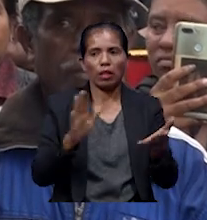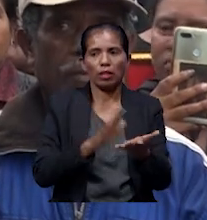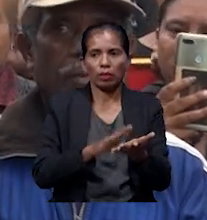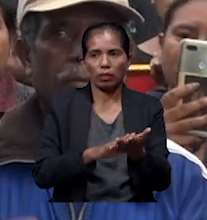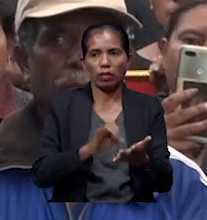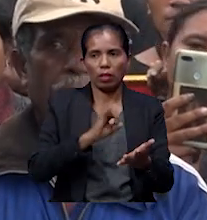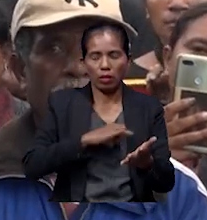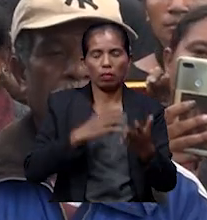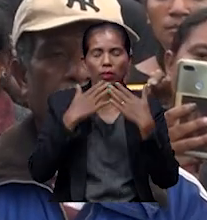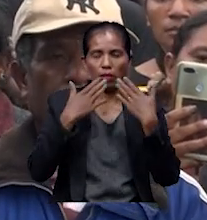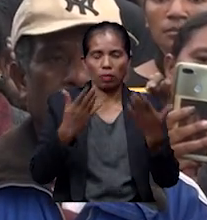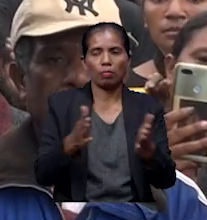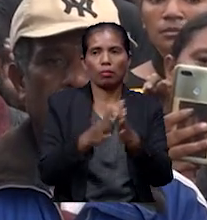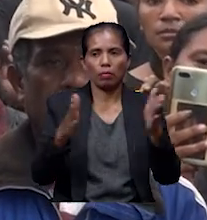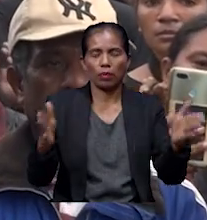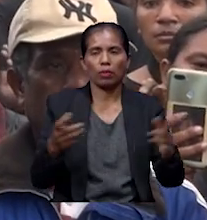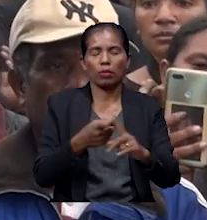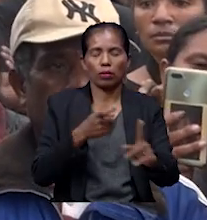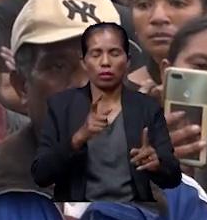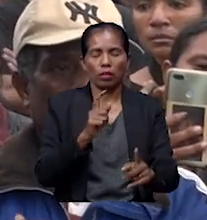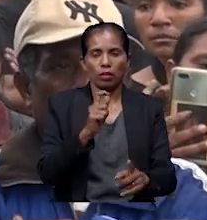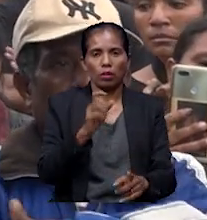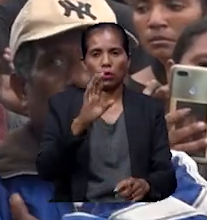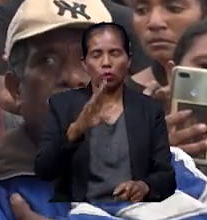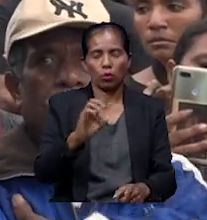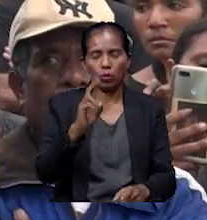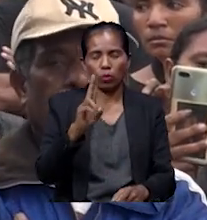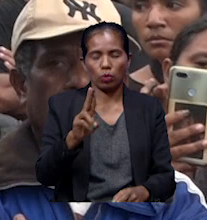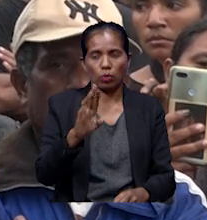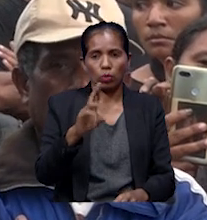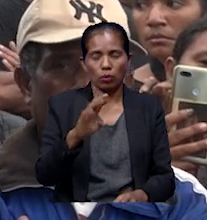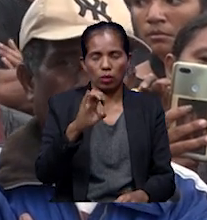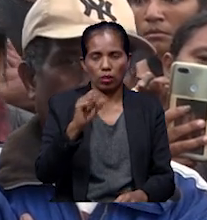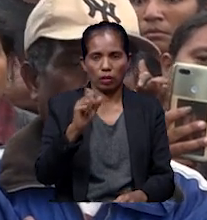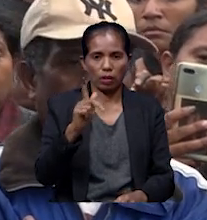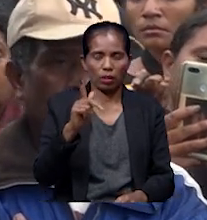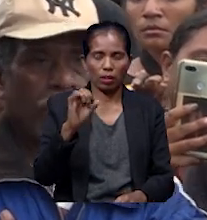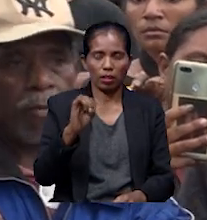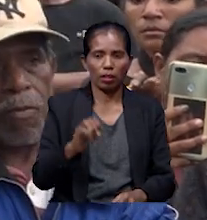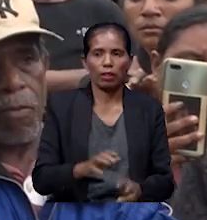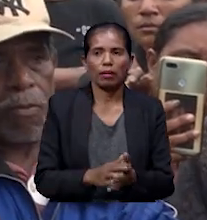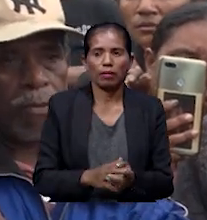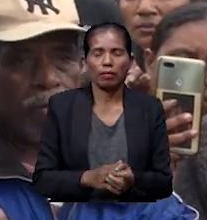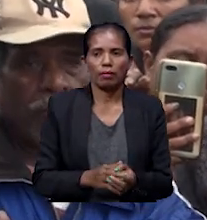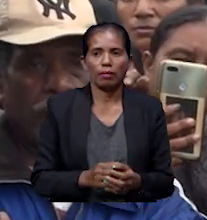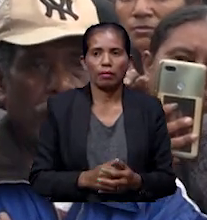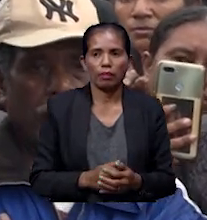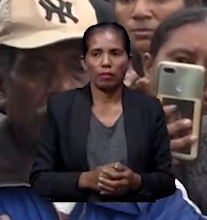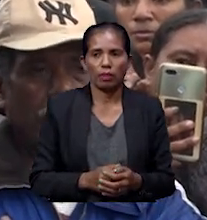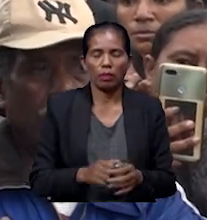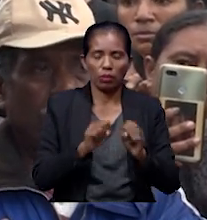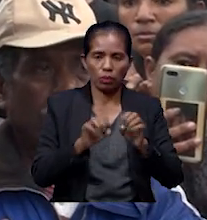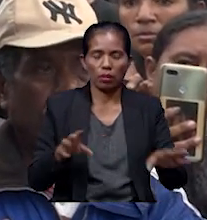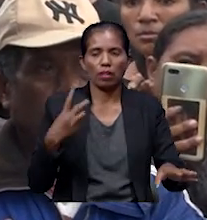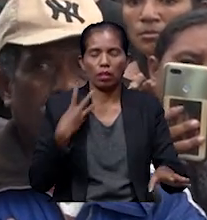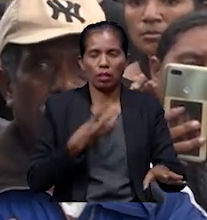kerja sebot bapak familia us turis kai liliu pak mati biaya senior Kozbe. Tapi husi kalau kita